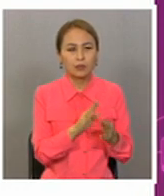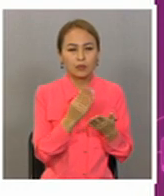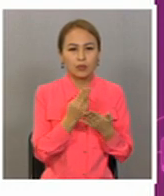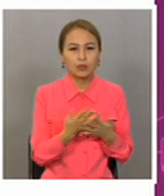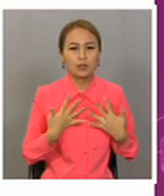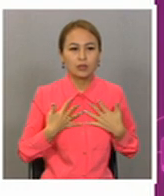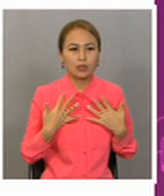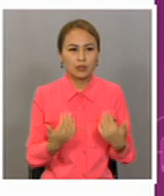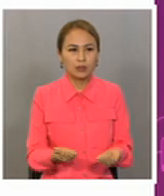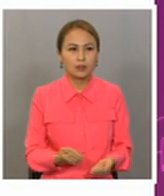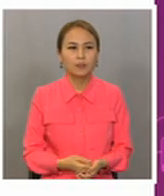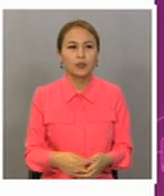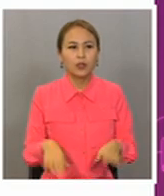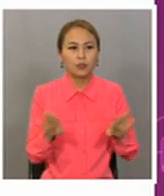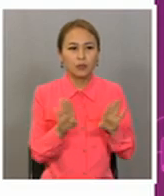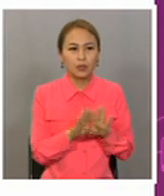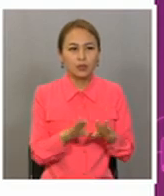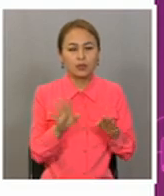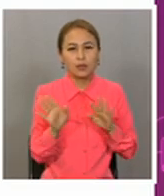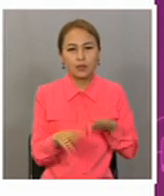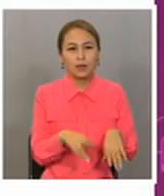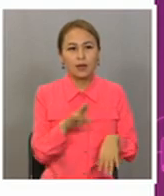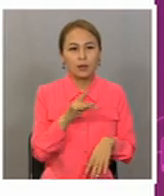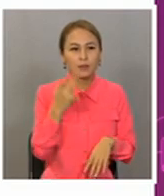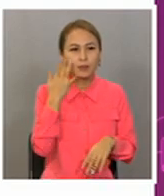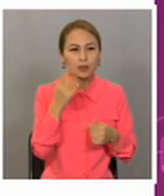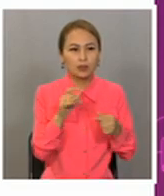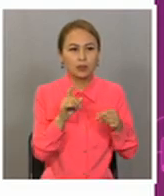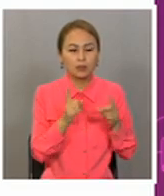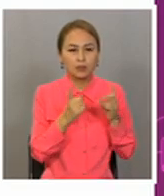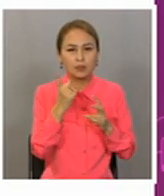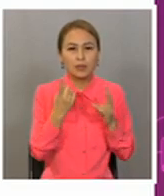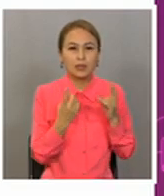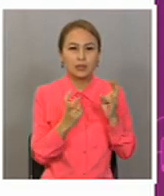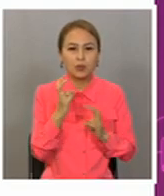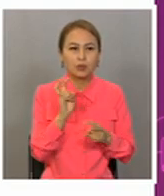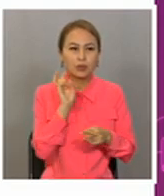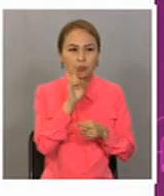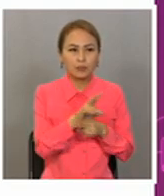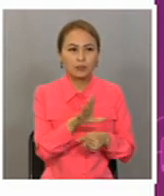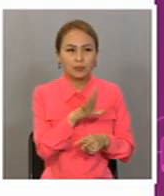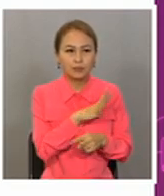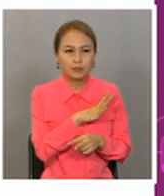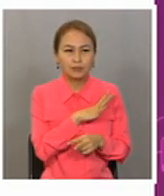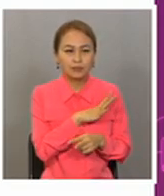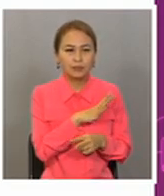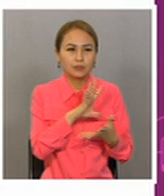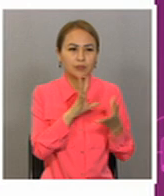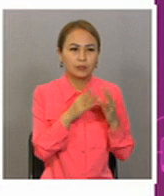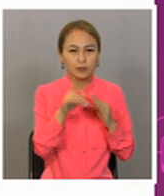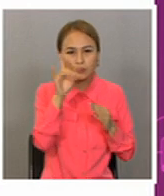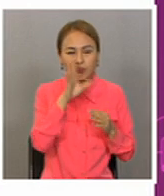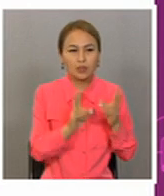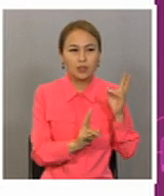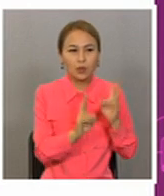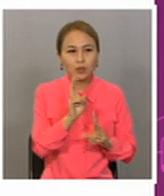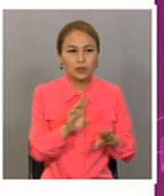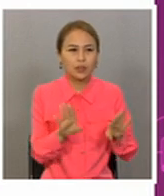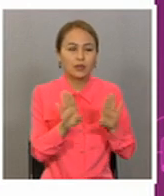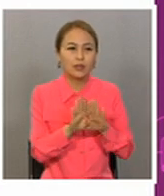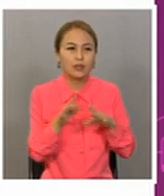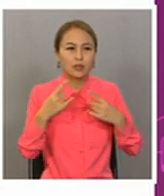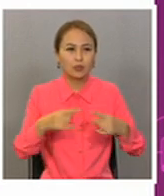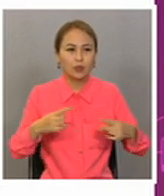жазылды. Мұнан шыққан соң Кәрім бір зауытқа барып жалданыпты. Өздеріңізге белгілі шығар,